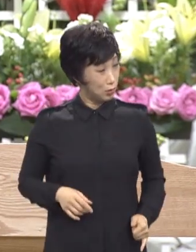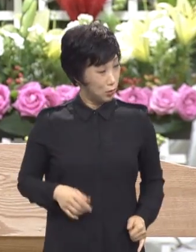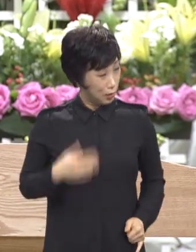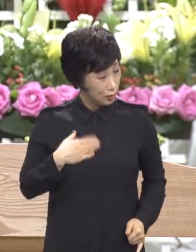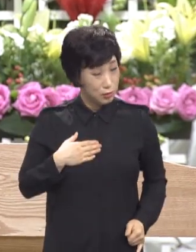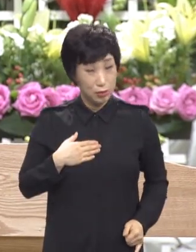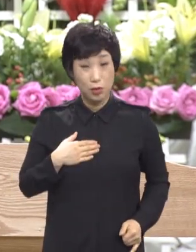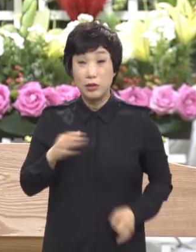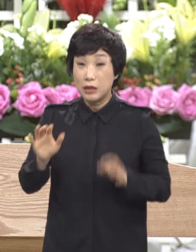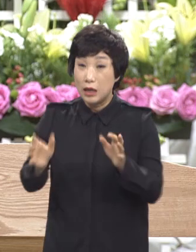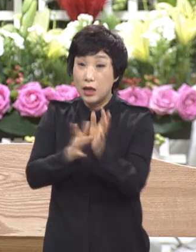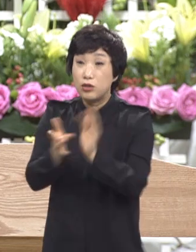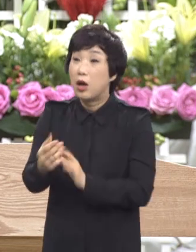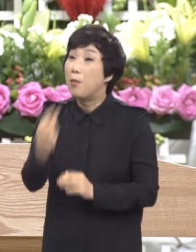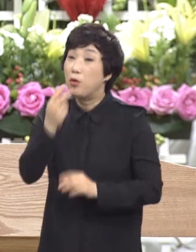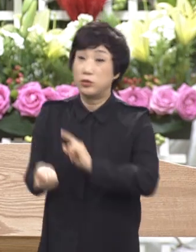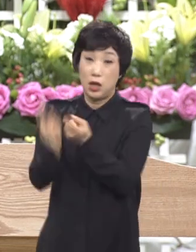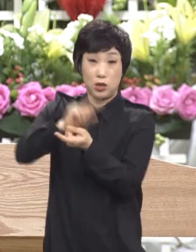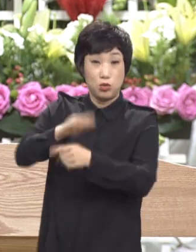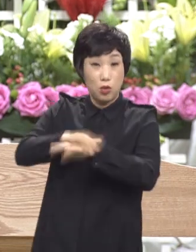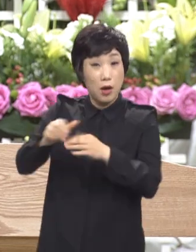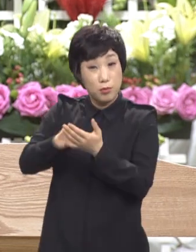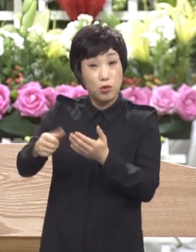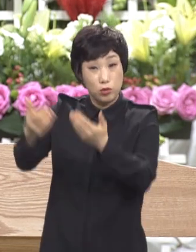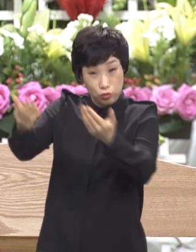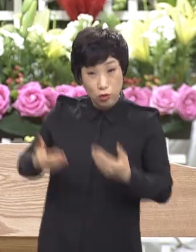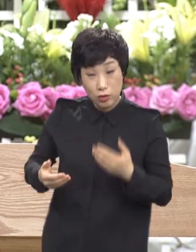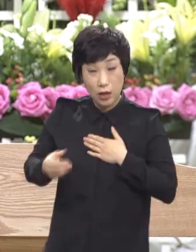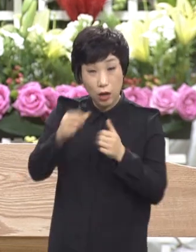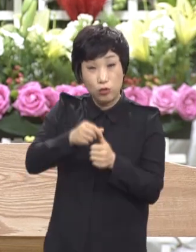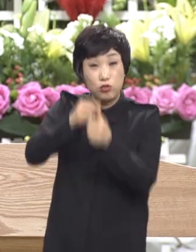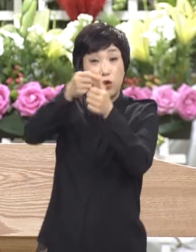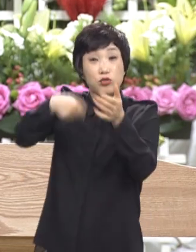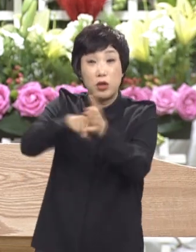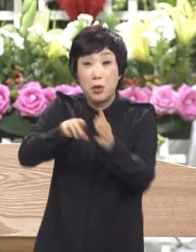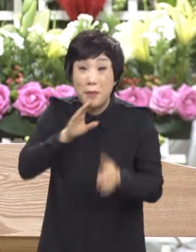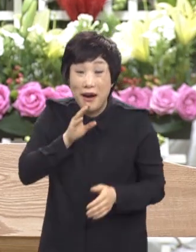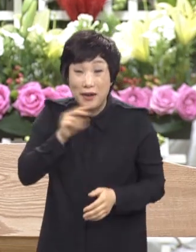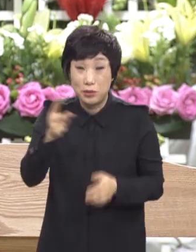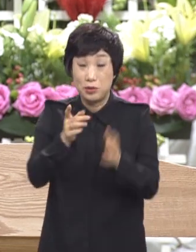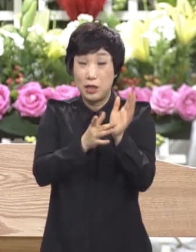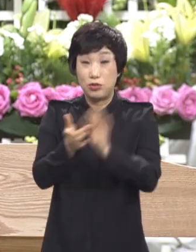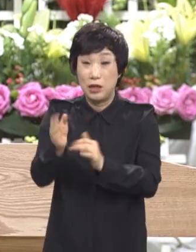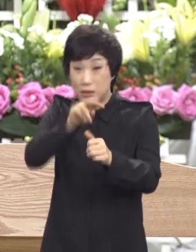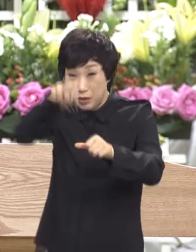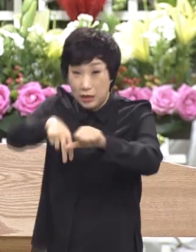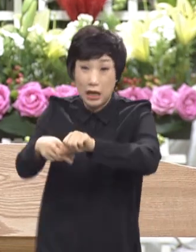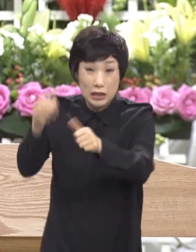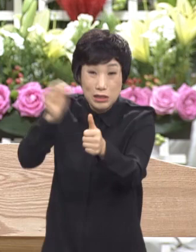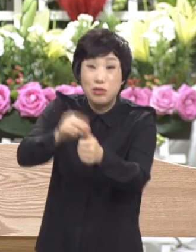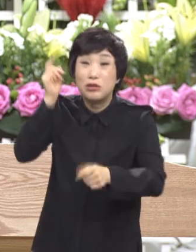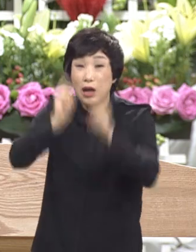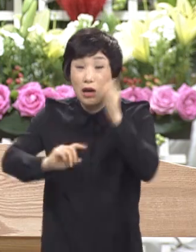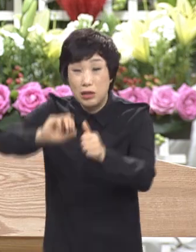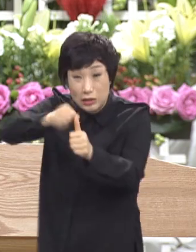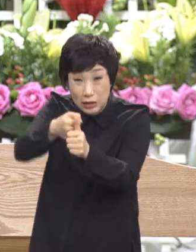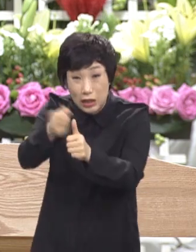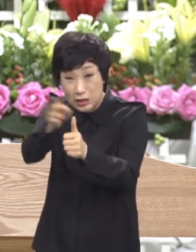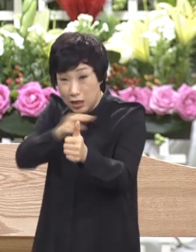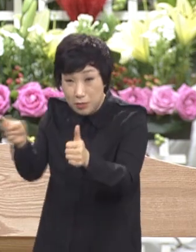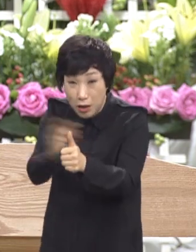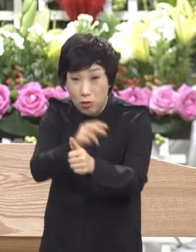그가 우리에게 자기 목숨을 대속물로 주어 구원하신다고 찔리고 상하고 징계받고 채찍에받고